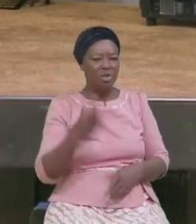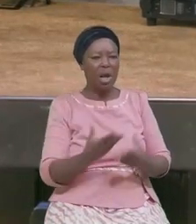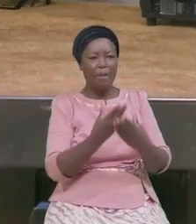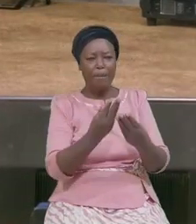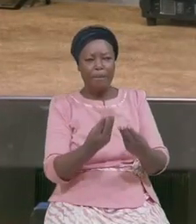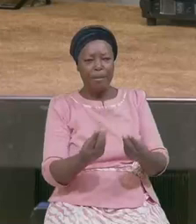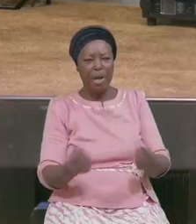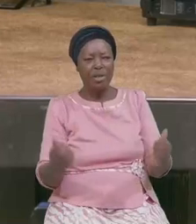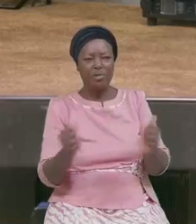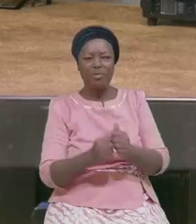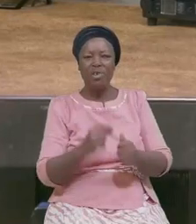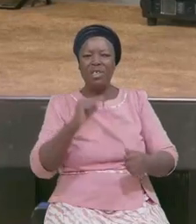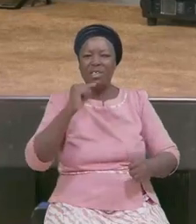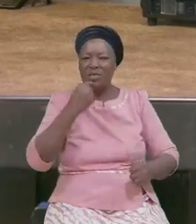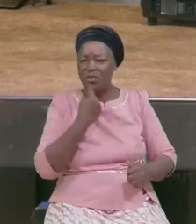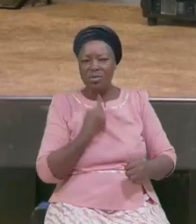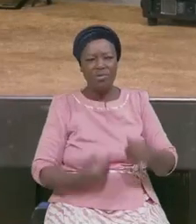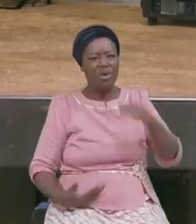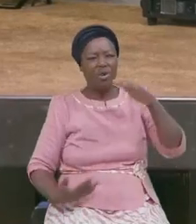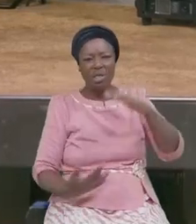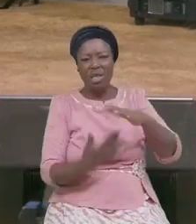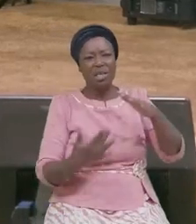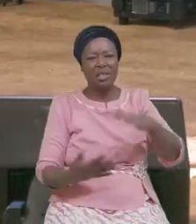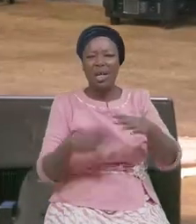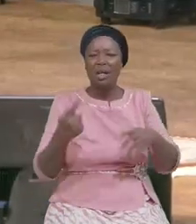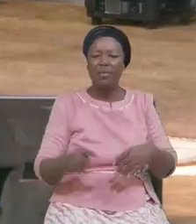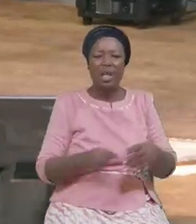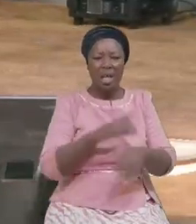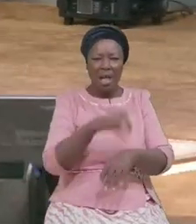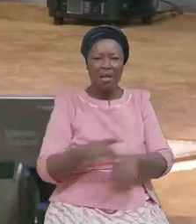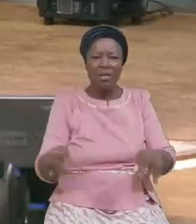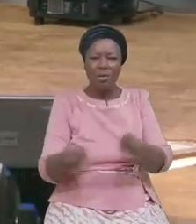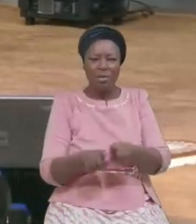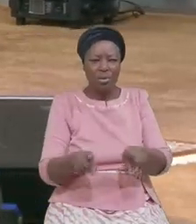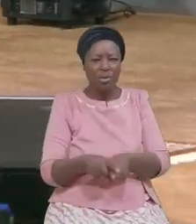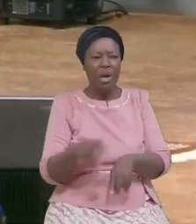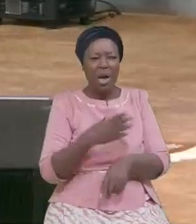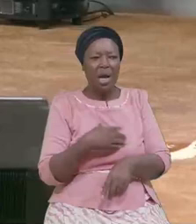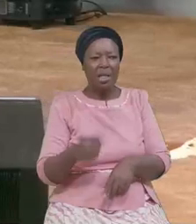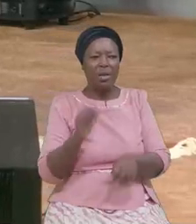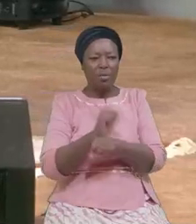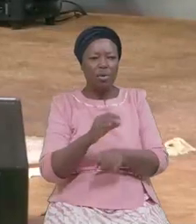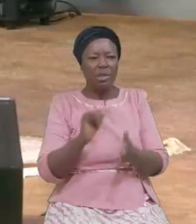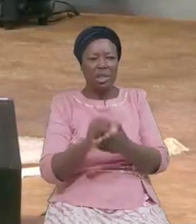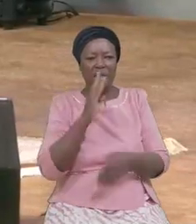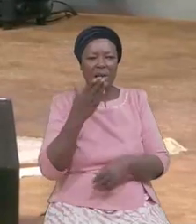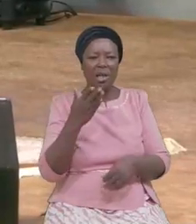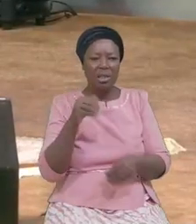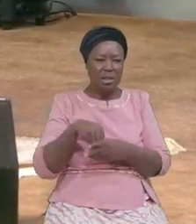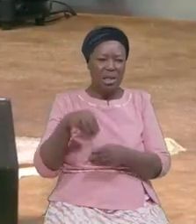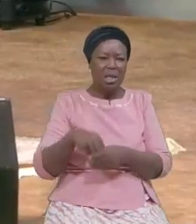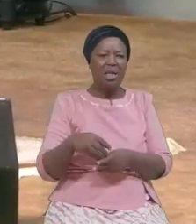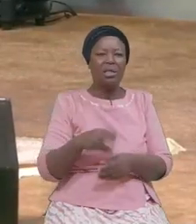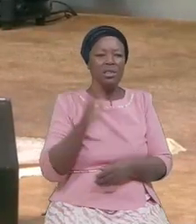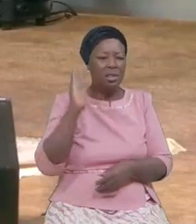se dissoudront. Et la terre avec les œuvres qu'elle renferme sera